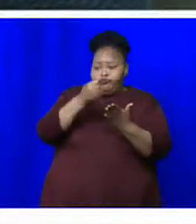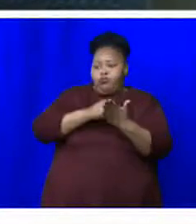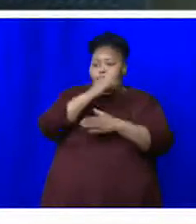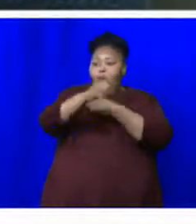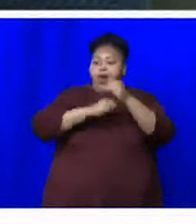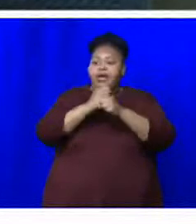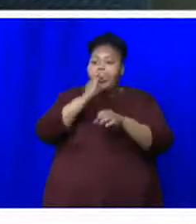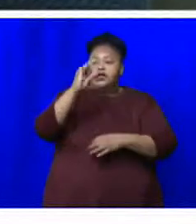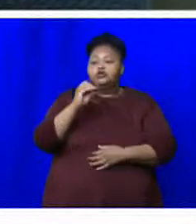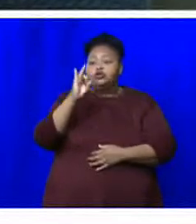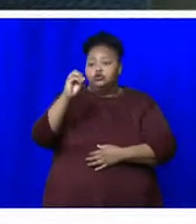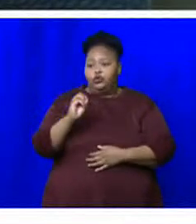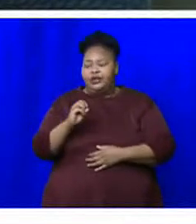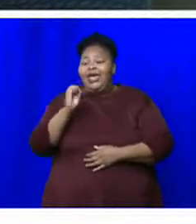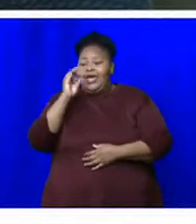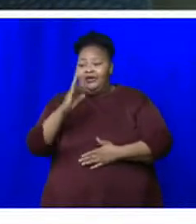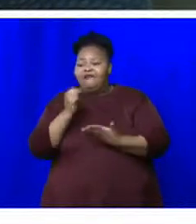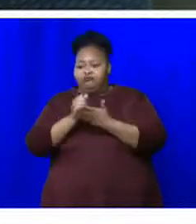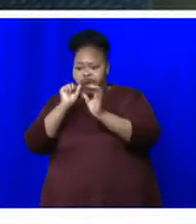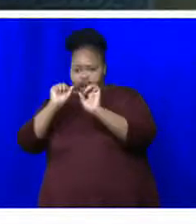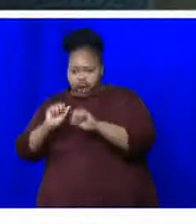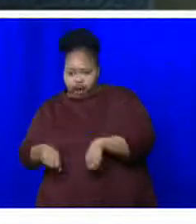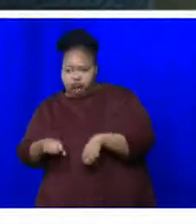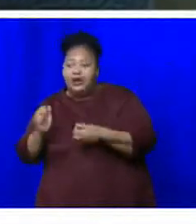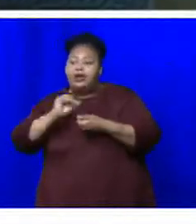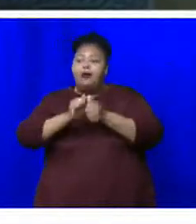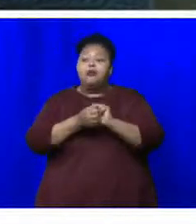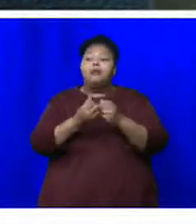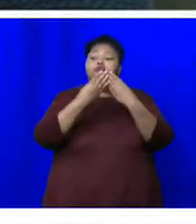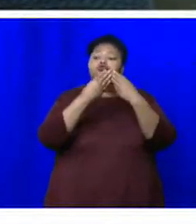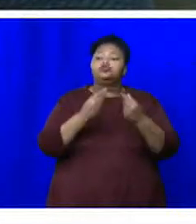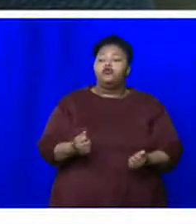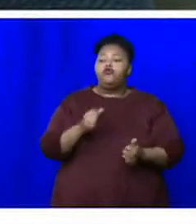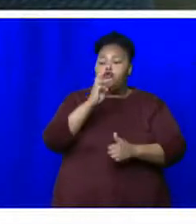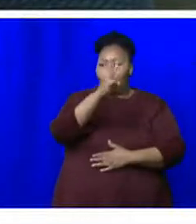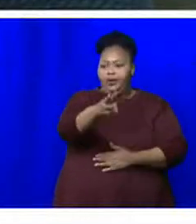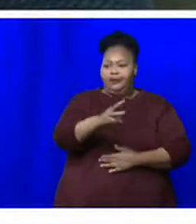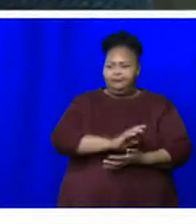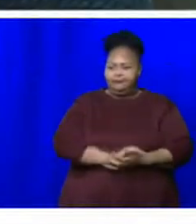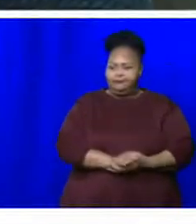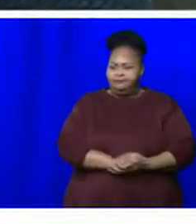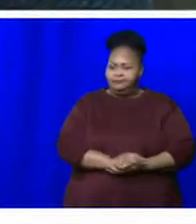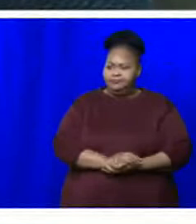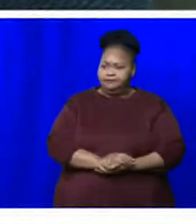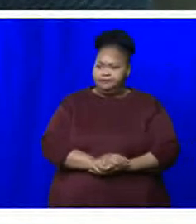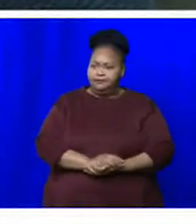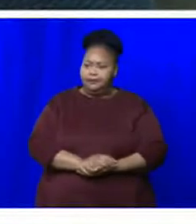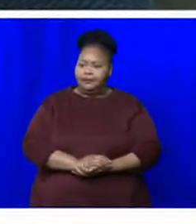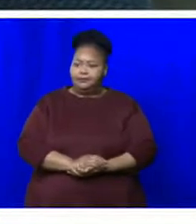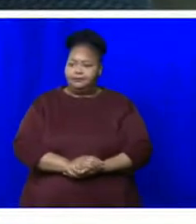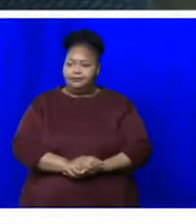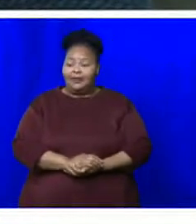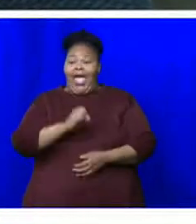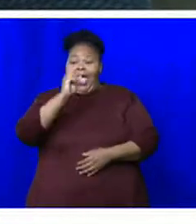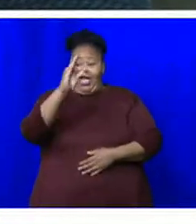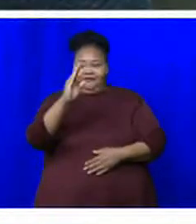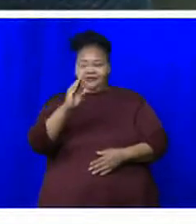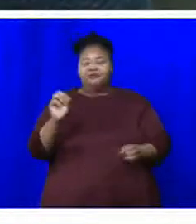Emaplans ethu lamaningi efuture siwabeke lapha kule broadcasting bill nje kuthi nangaphasa